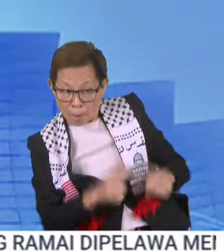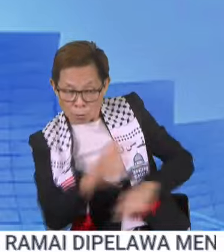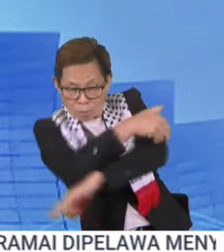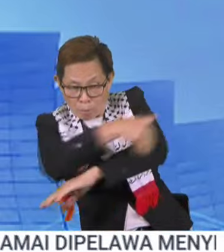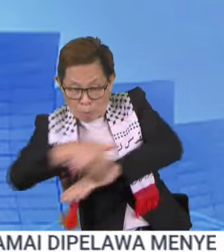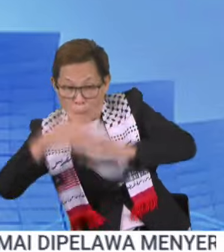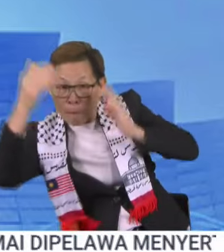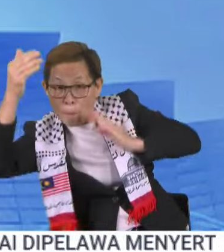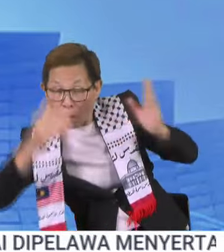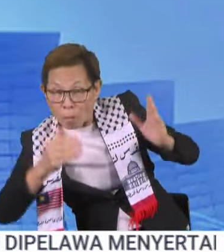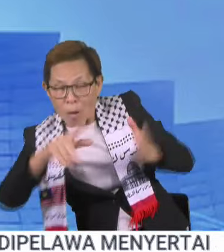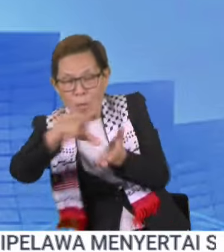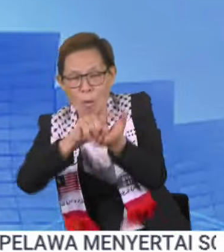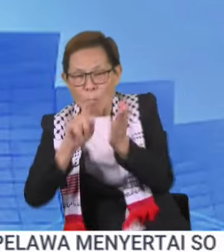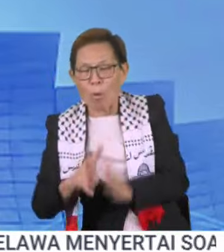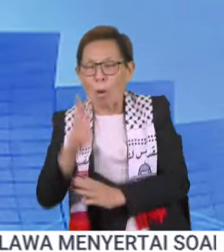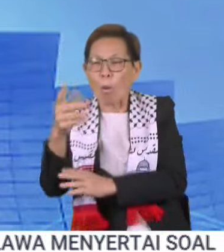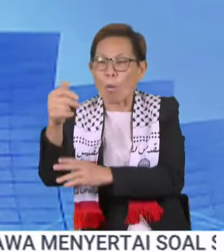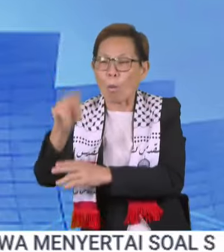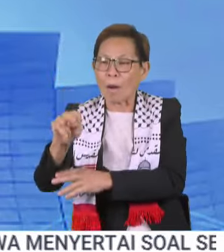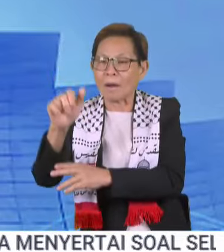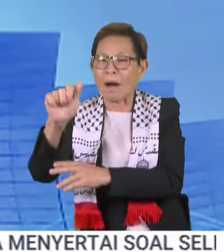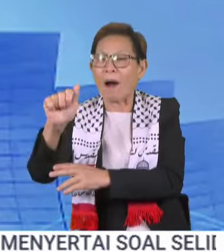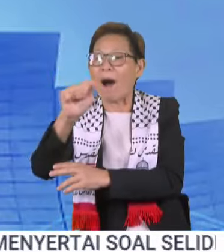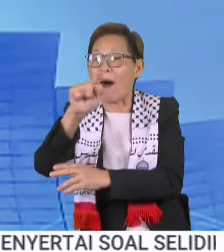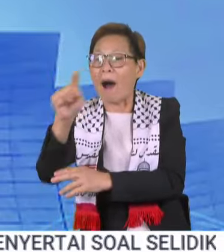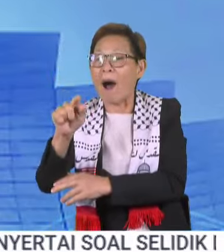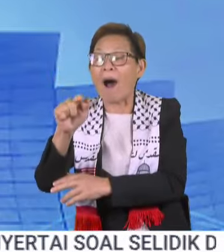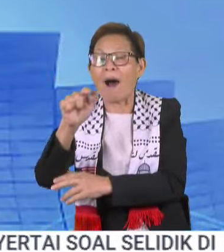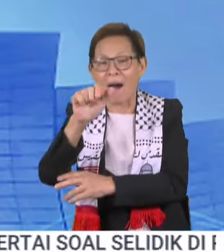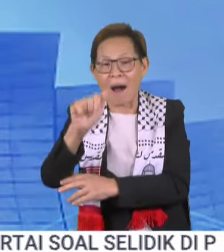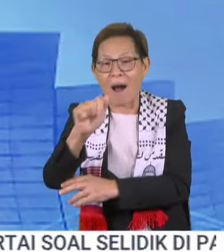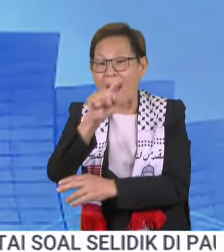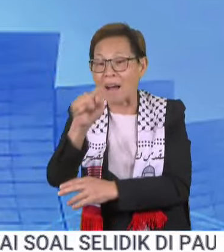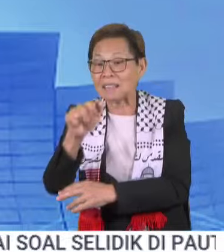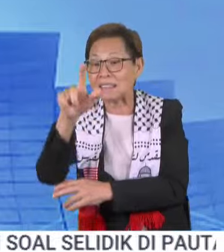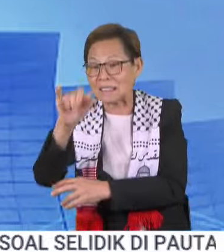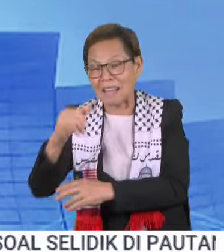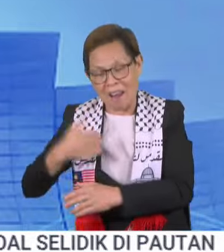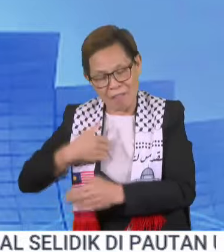sempadan negara? Wartawan Wan Nur Azli Wan Che ada perinciannya.